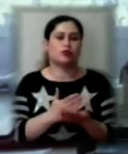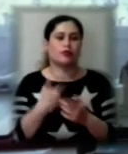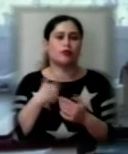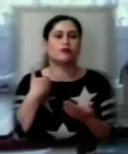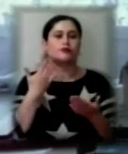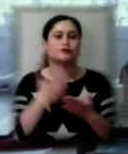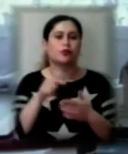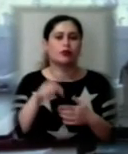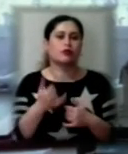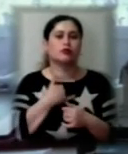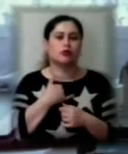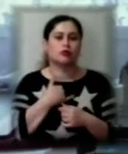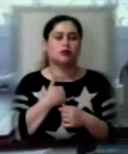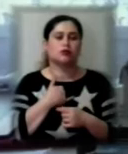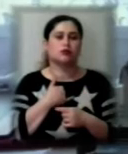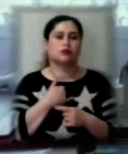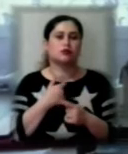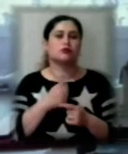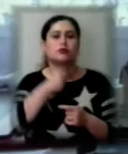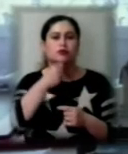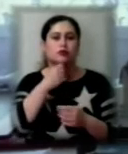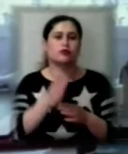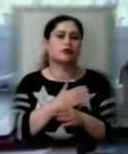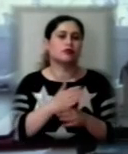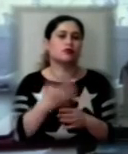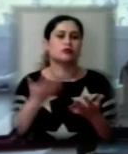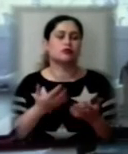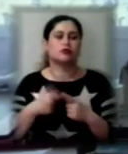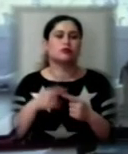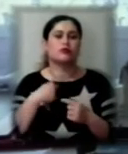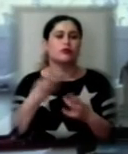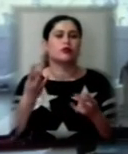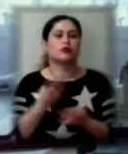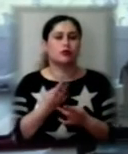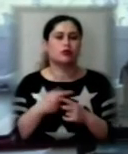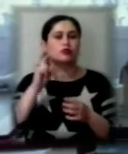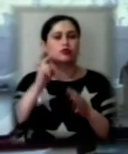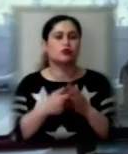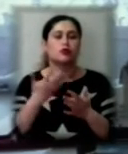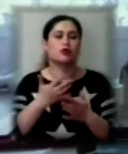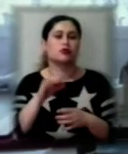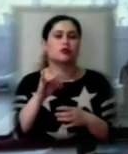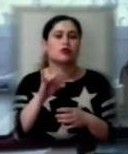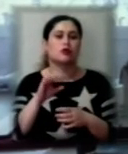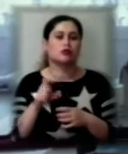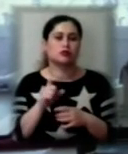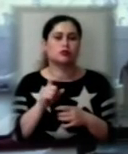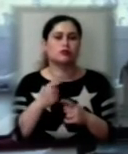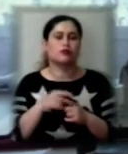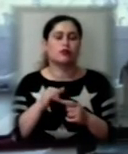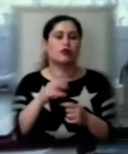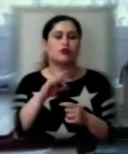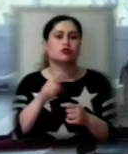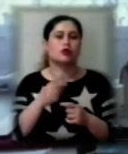нас доросле відділення. Якщо мені треба узнати, який діагноз в очагі